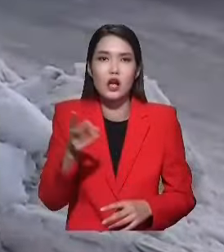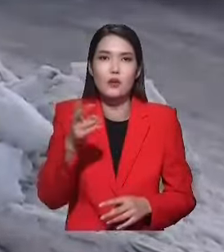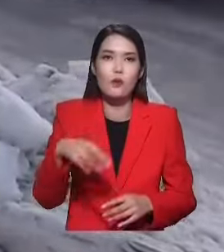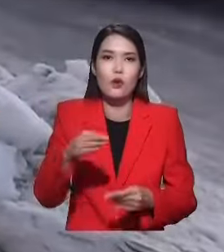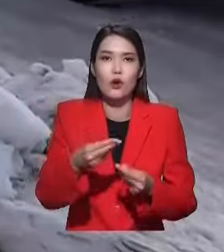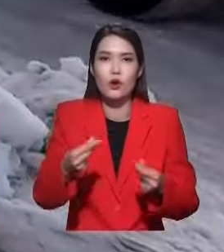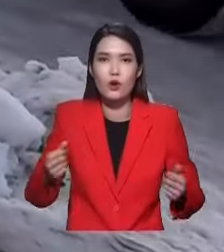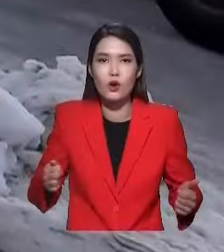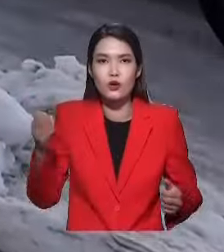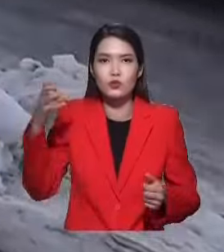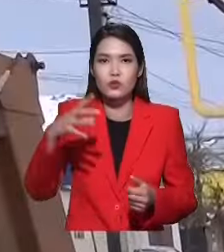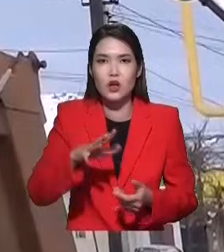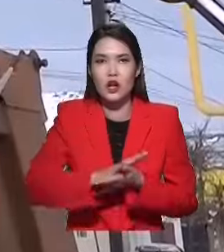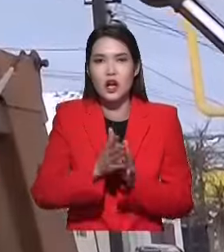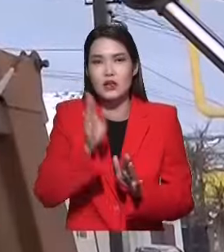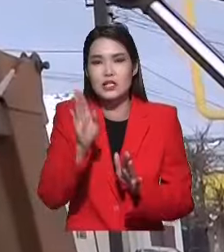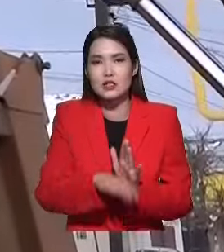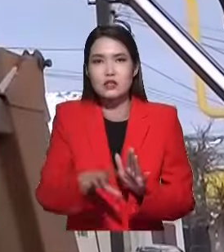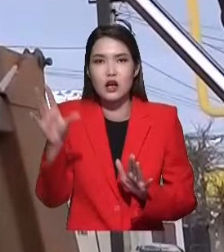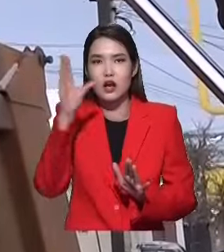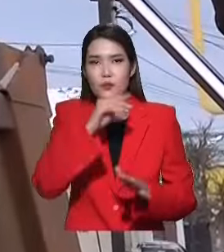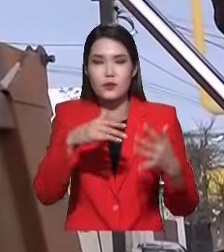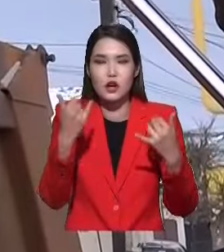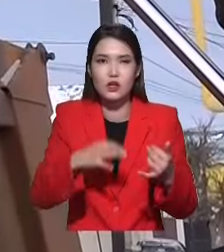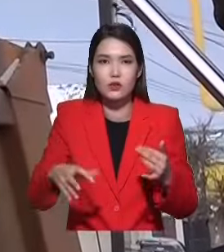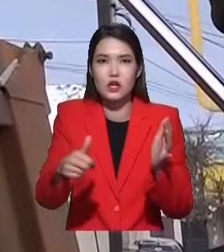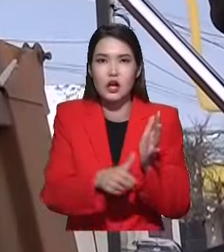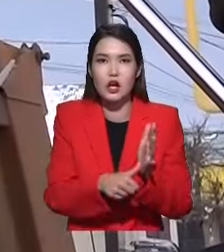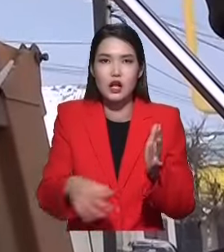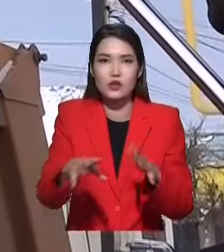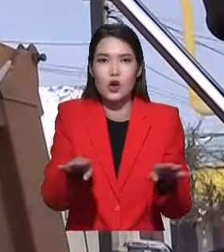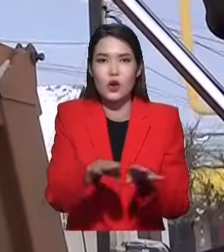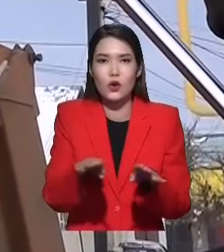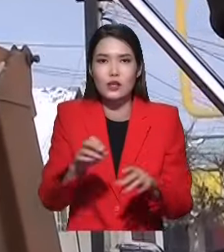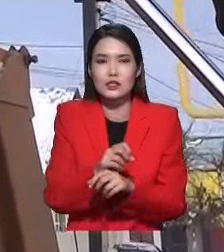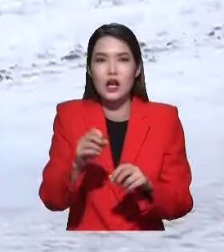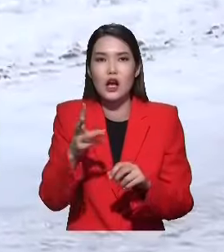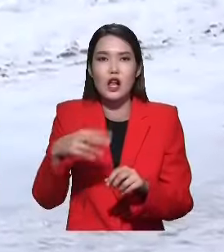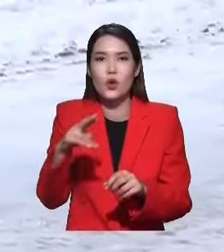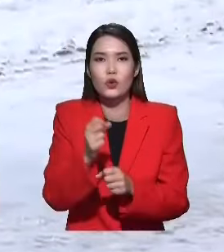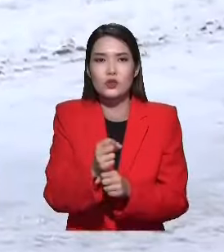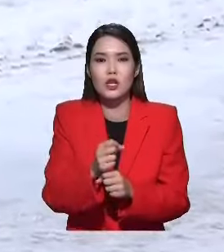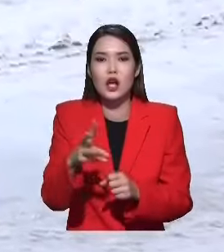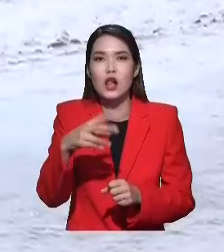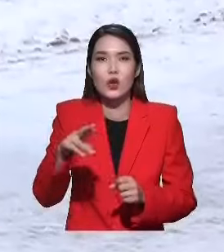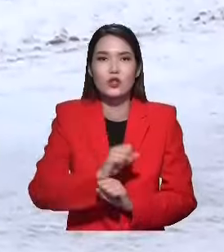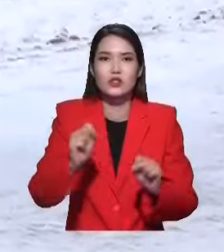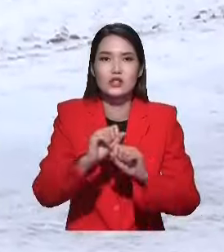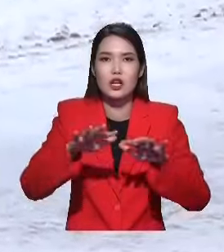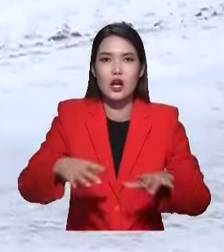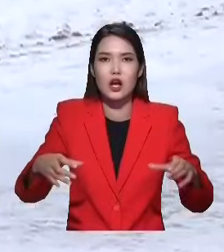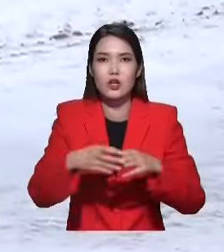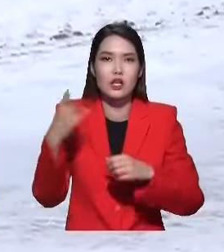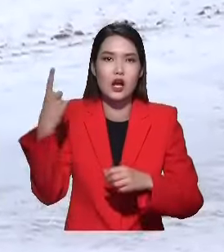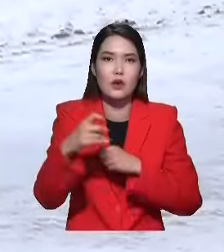кептеліп, күн жылғанда жағдай қиындауы мүмкін. Бүгінде облыстағы 6 ауданға осындай қатер төнгені анықталыпты. Мұз жарғыштар тобы апта соңына